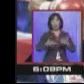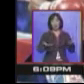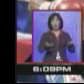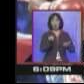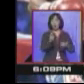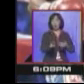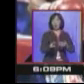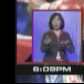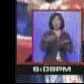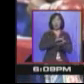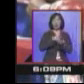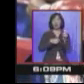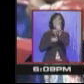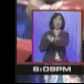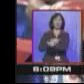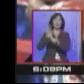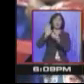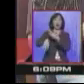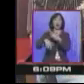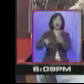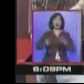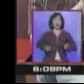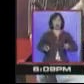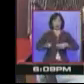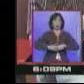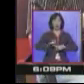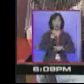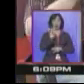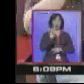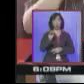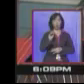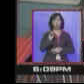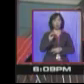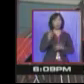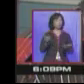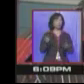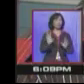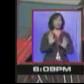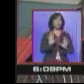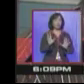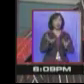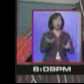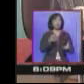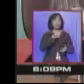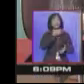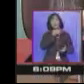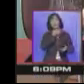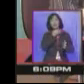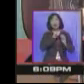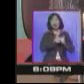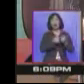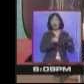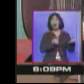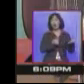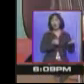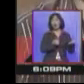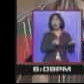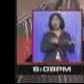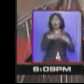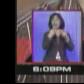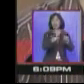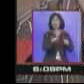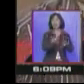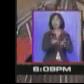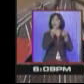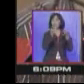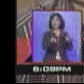ay ibigay kay Pacquiao ang welterweight belt nito. Gusto lang nilang busisiing mabuti ang paraan ng pag-i-score at maglabas ng